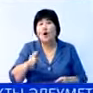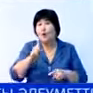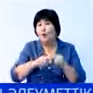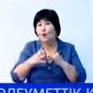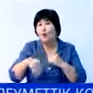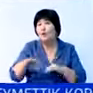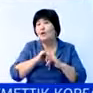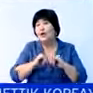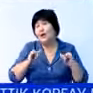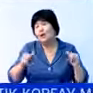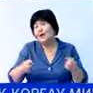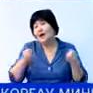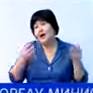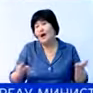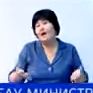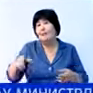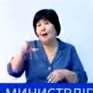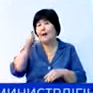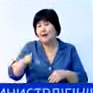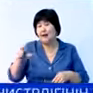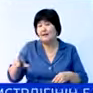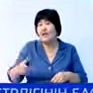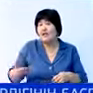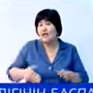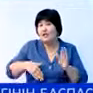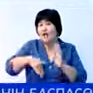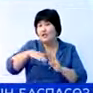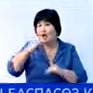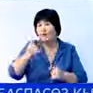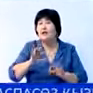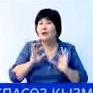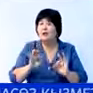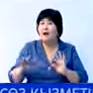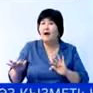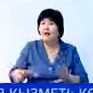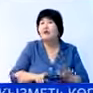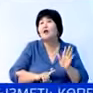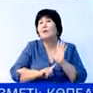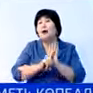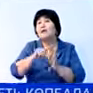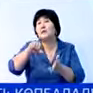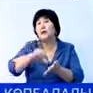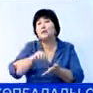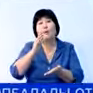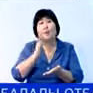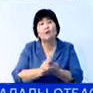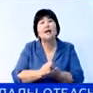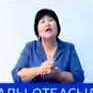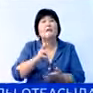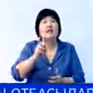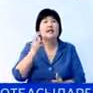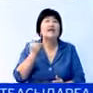өлкені көркейтіп, қарапайым халықтың жағдайын жақсарту жолында игі істердің бастамашысы болып жүрген